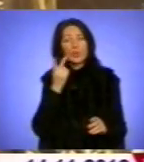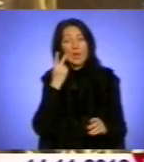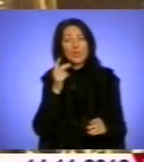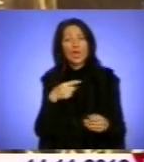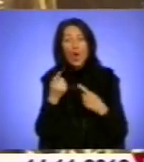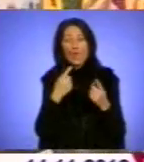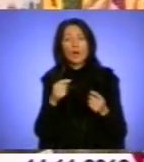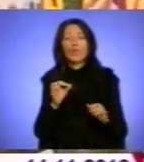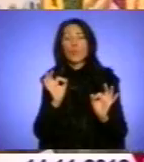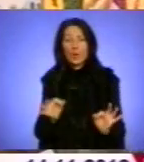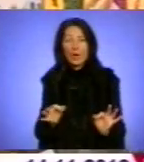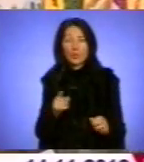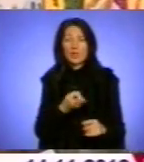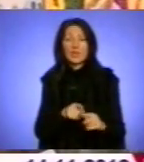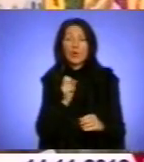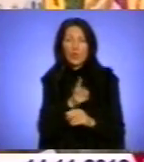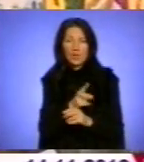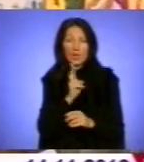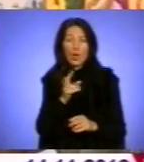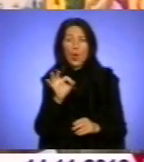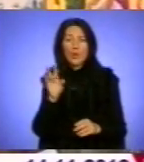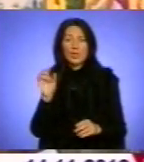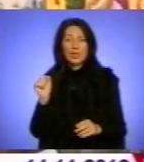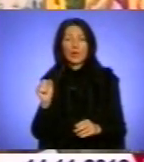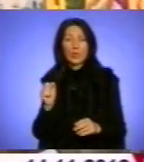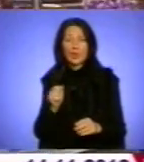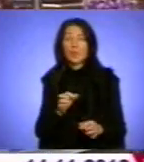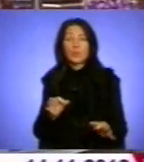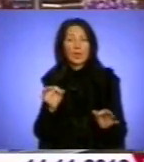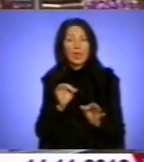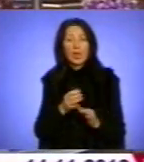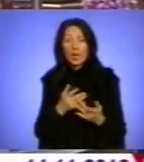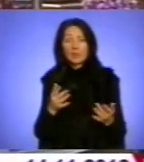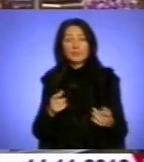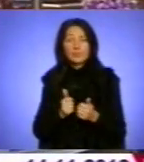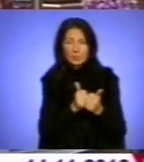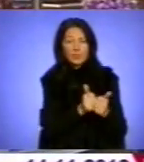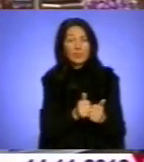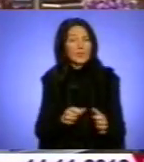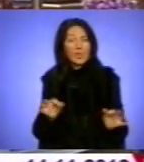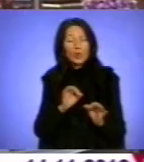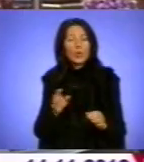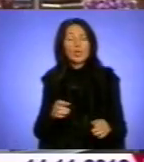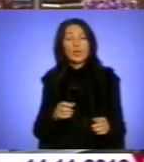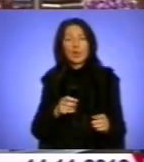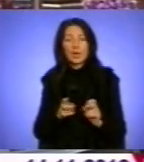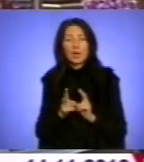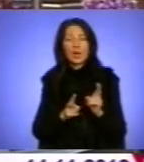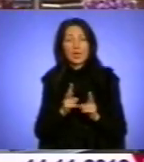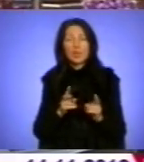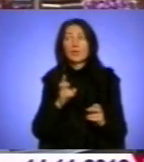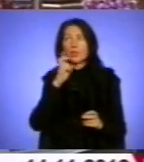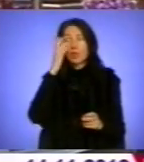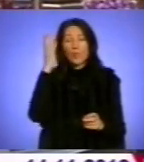Та переживши гоніння і інші випробування, ніколи не нарікав на Бога. Закінчує своє вже мученичі життя, він сказав такі